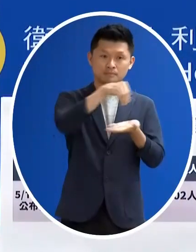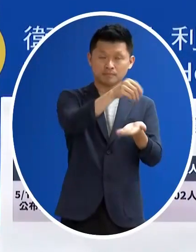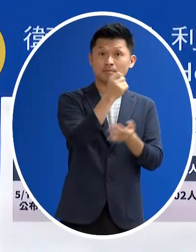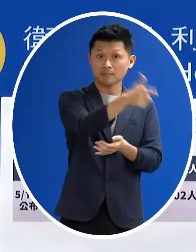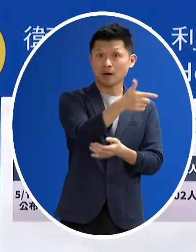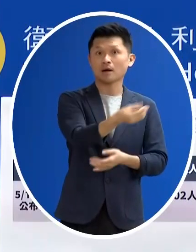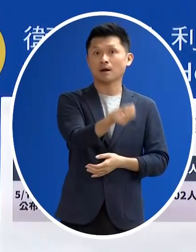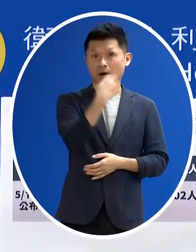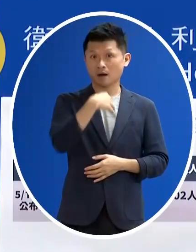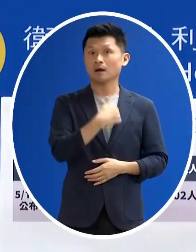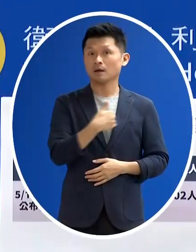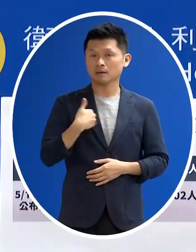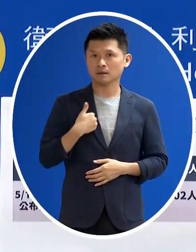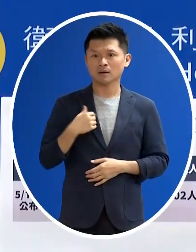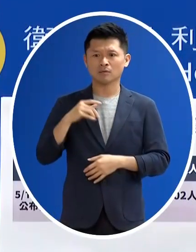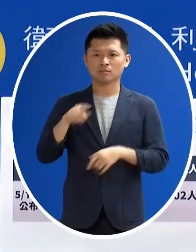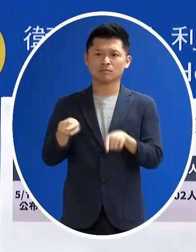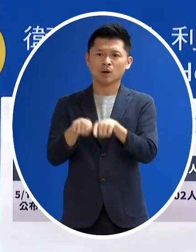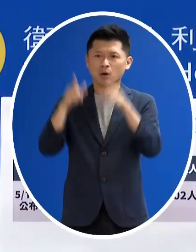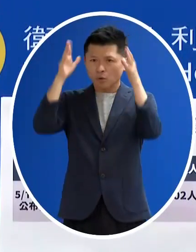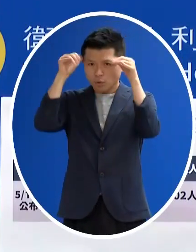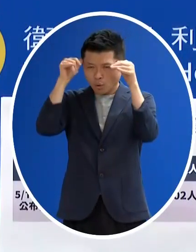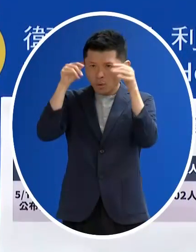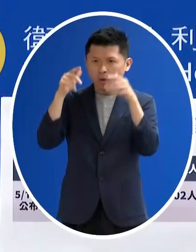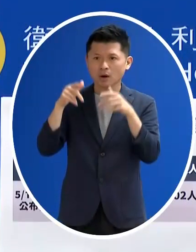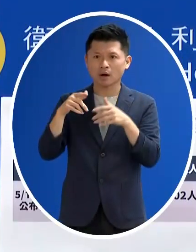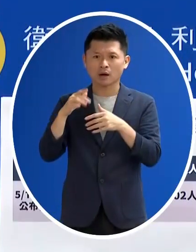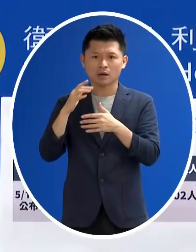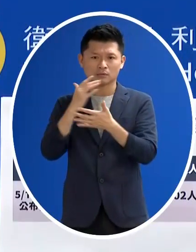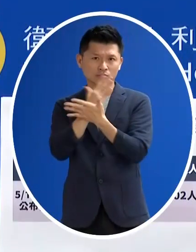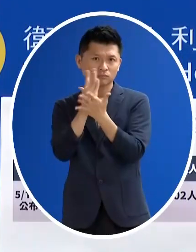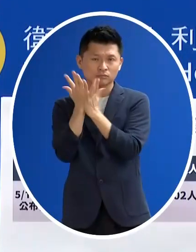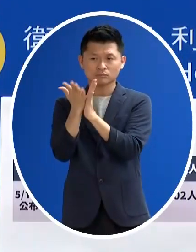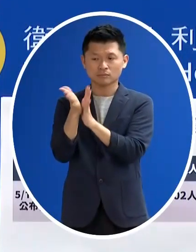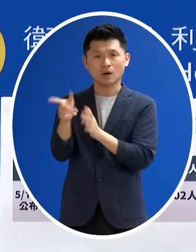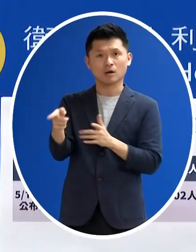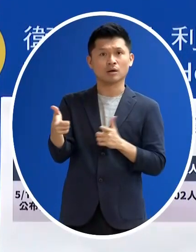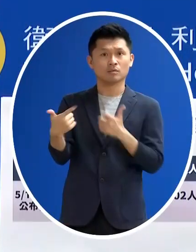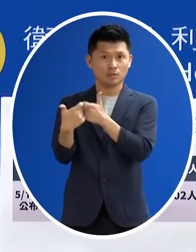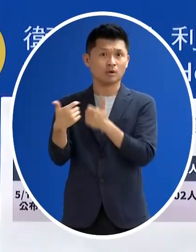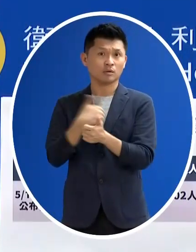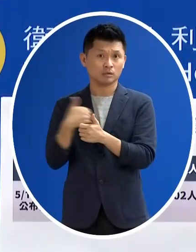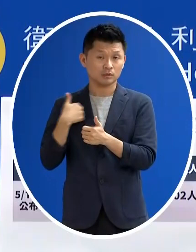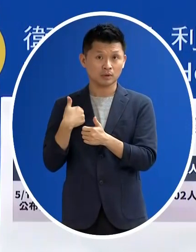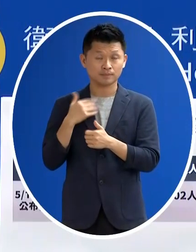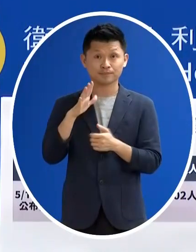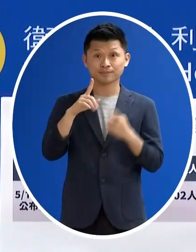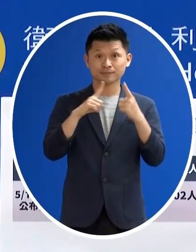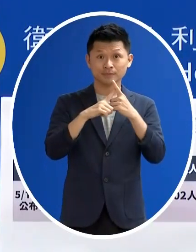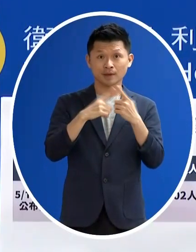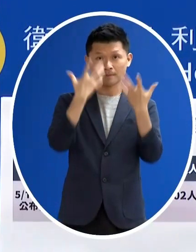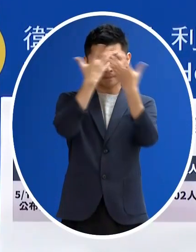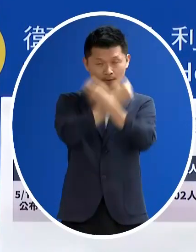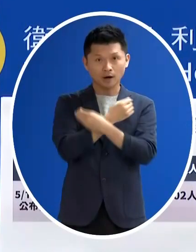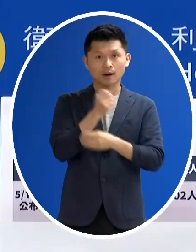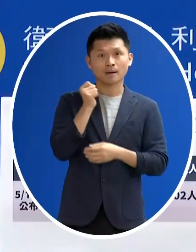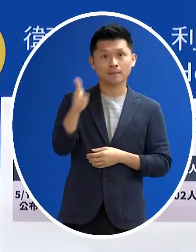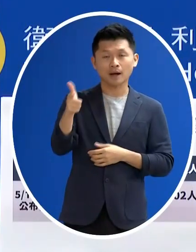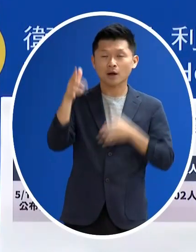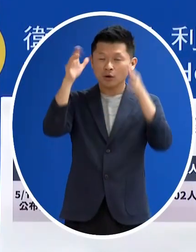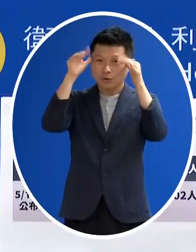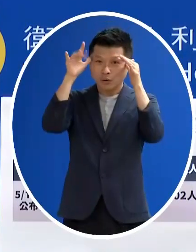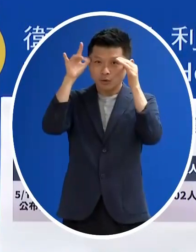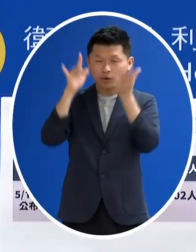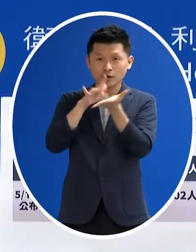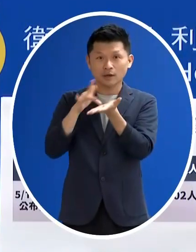是会用，动物界也会用这样的药物，所以某些国家的民众自己去买了动物使用的这样的一个药物，结